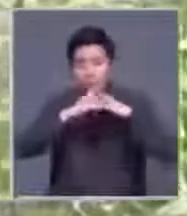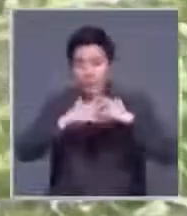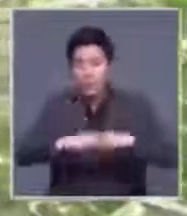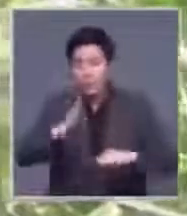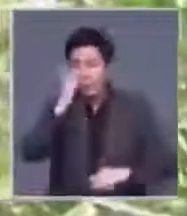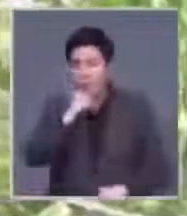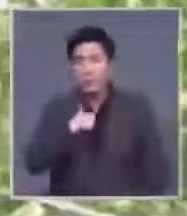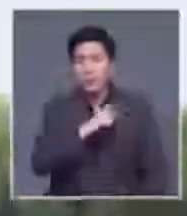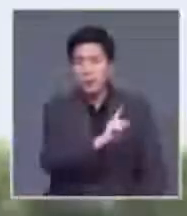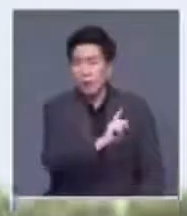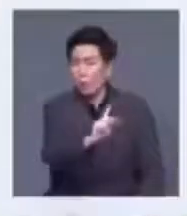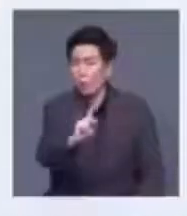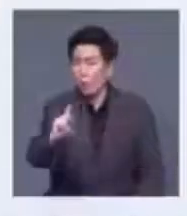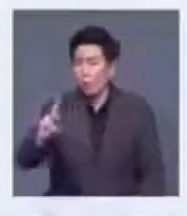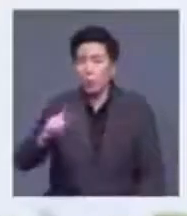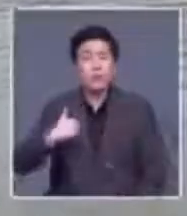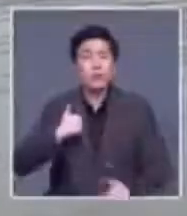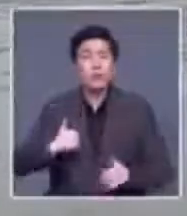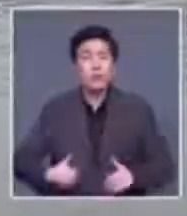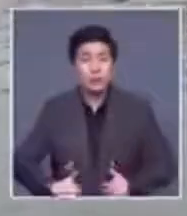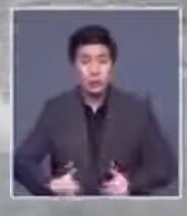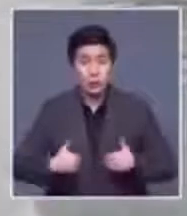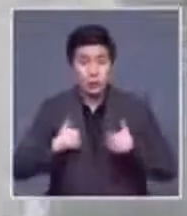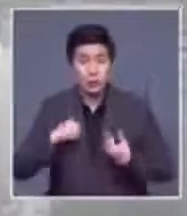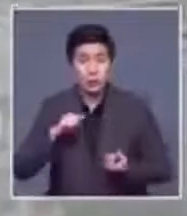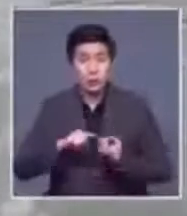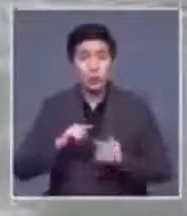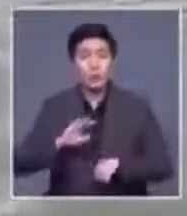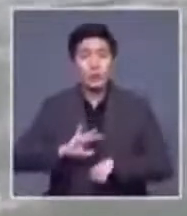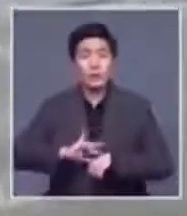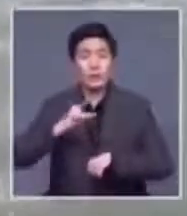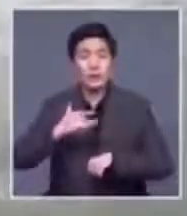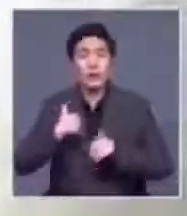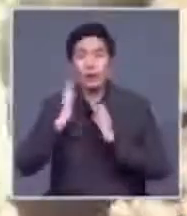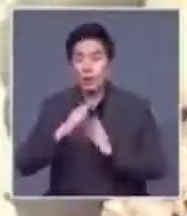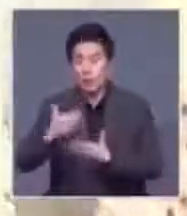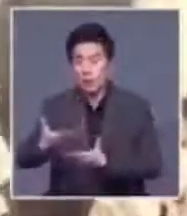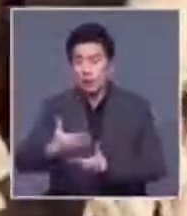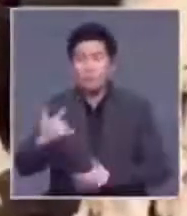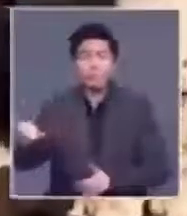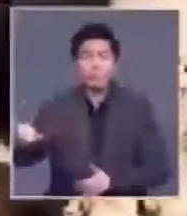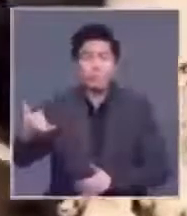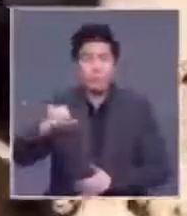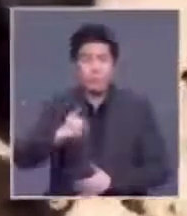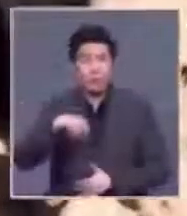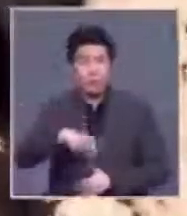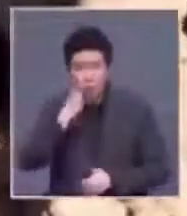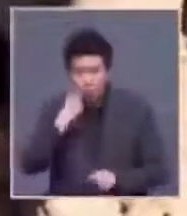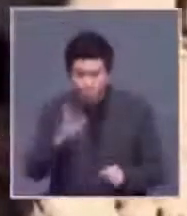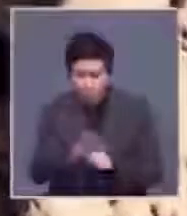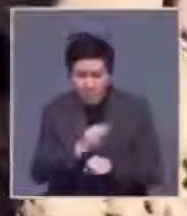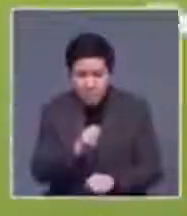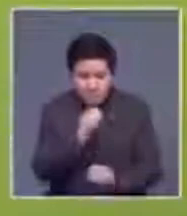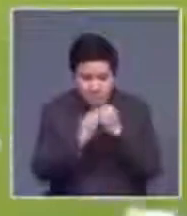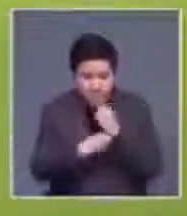ขียวขจีและมีวิถีชีวิตที่เป็นธรรมชาติของทุกคนไว้รอต้อนรับเบื้องหลังความสมบูรณ์ของทรัพยากรธรร